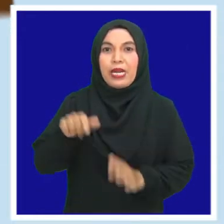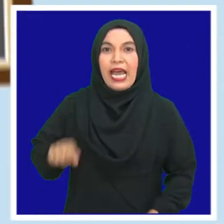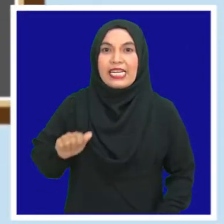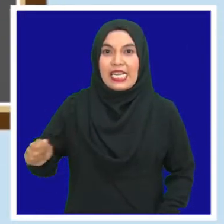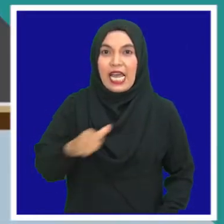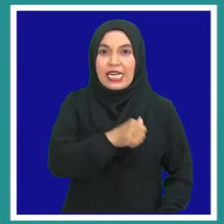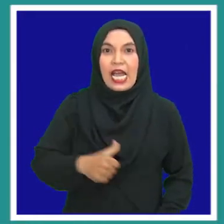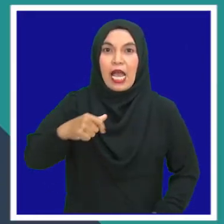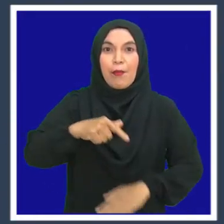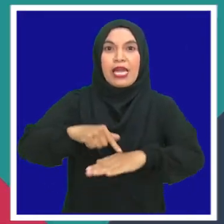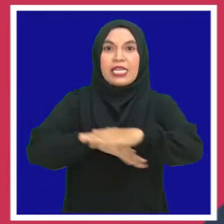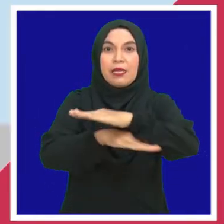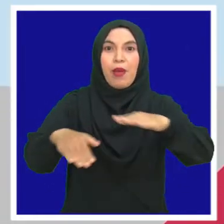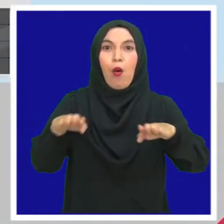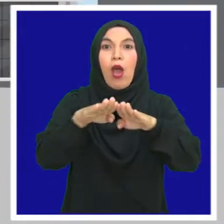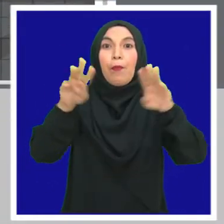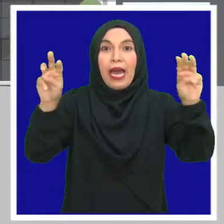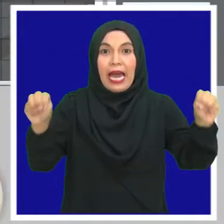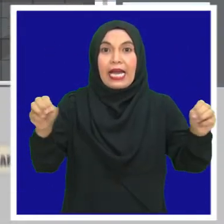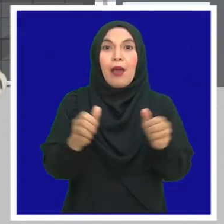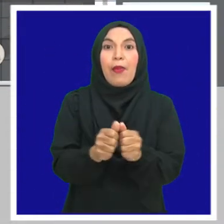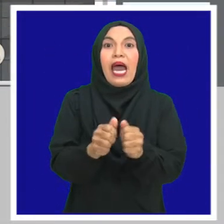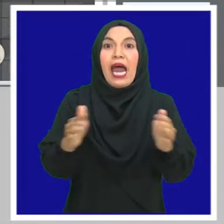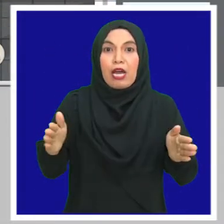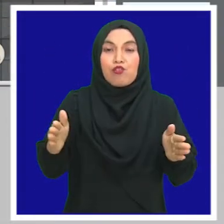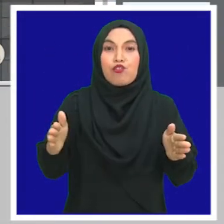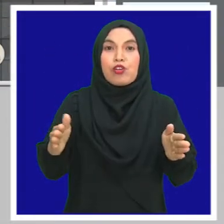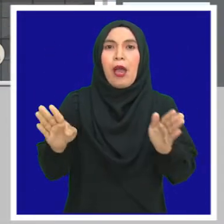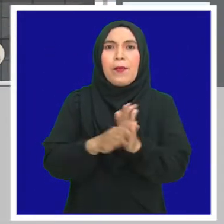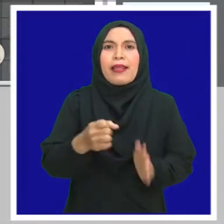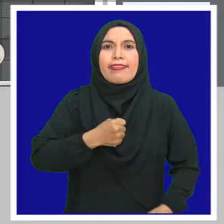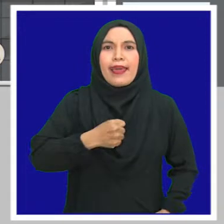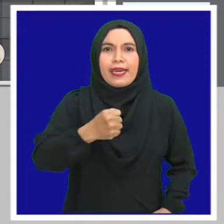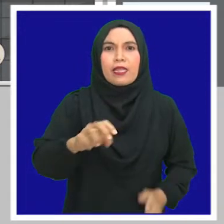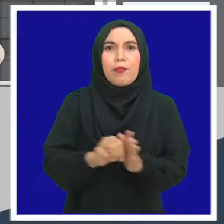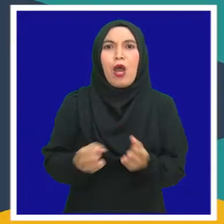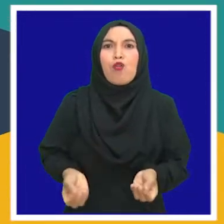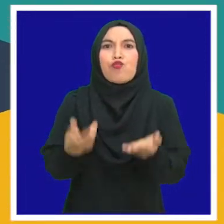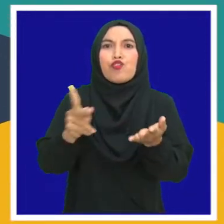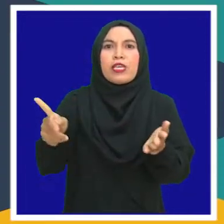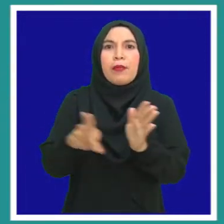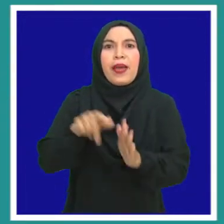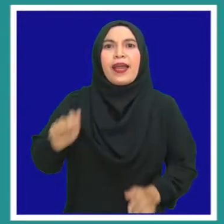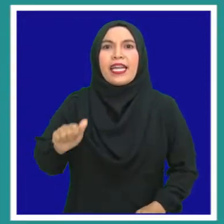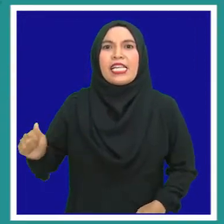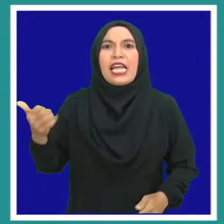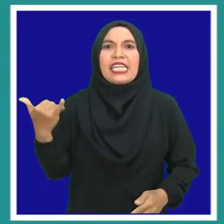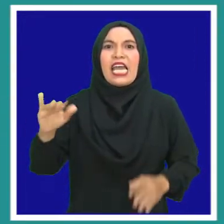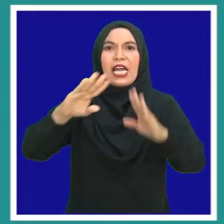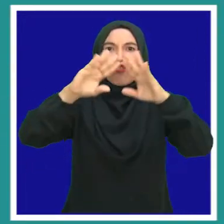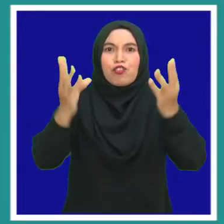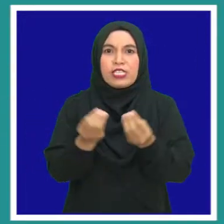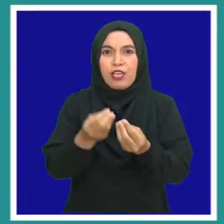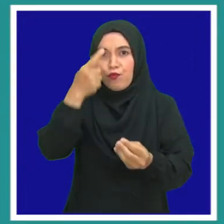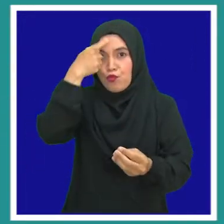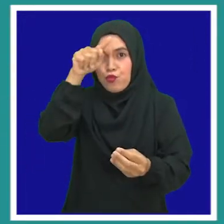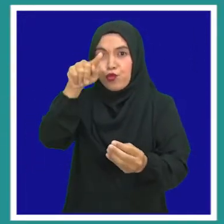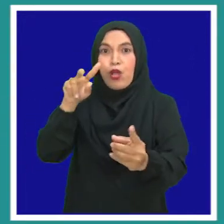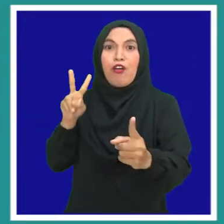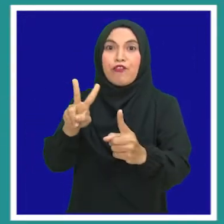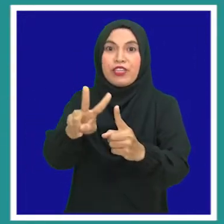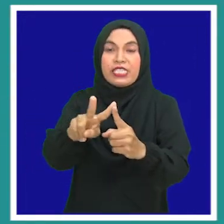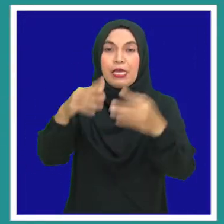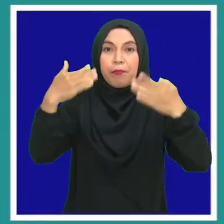Peradilan agama di bawah Mahkamah Agung Republik Indonesia bertekad mewujudkan pengadilan yang inklusif untuk tercapainya visi